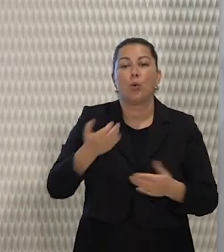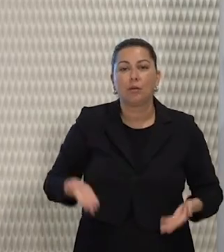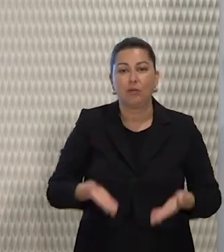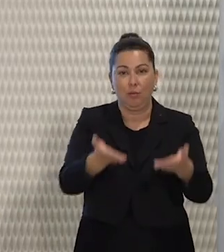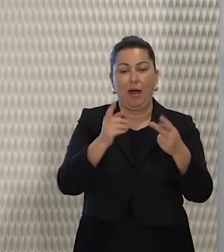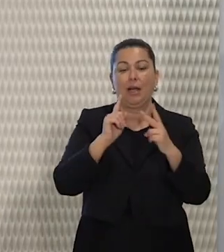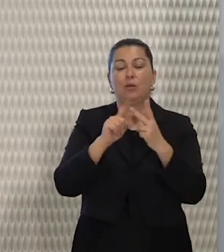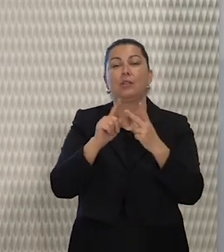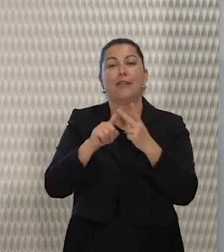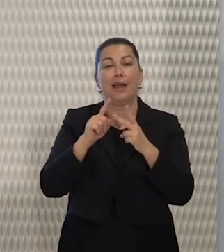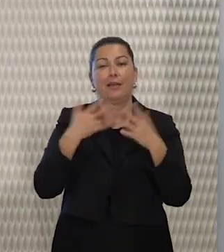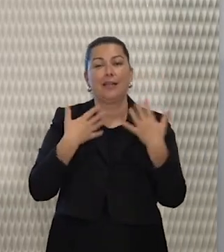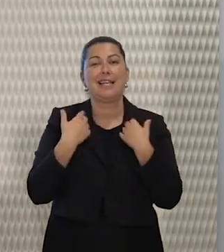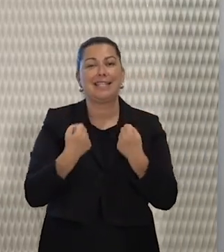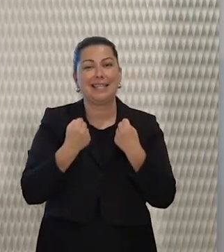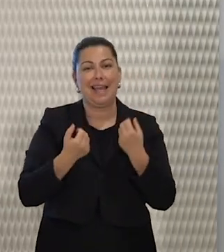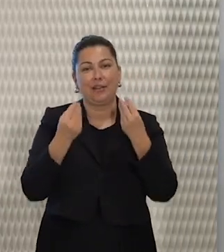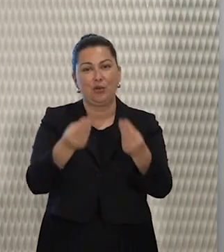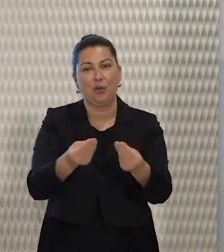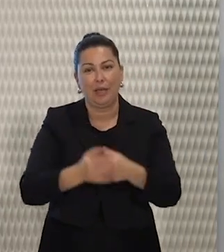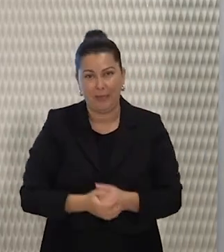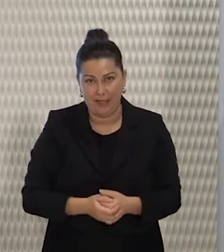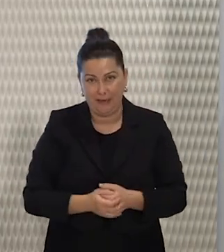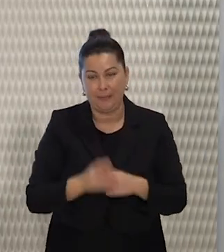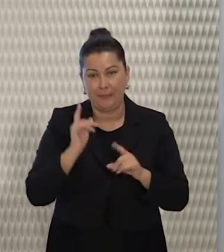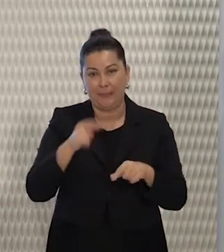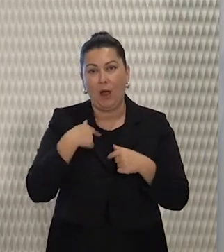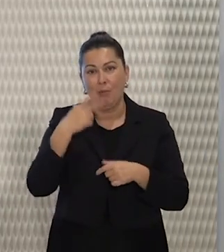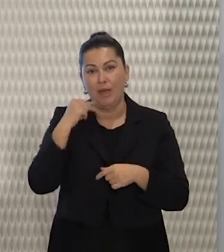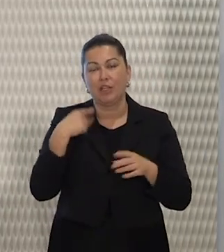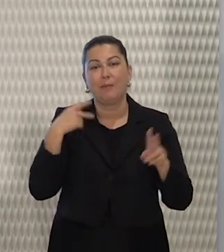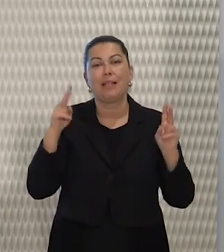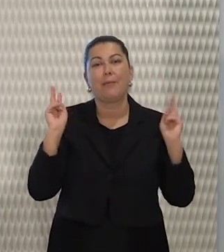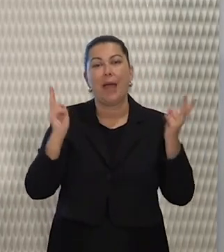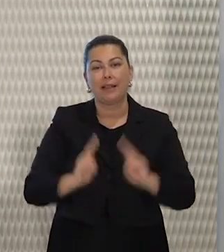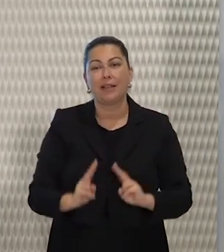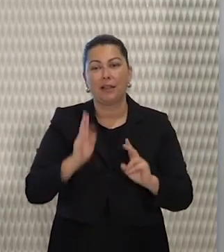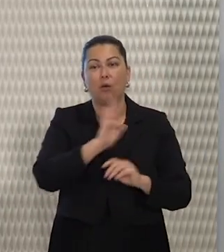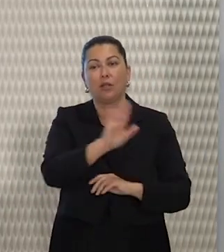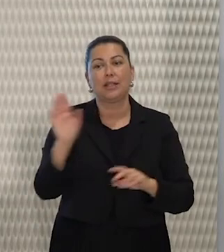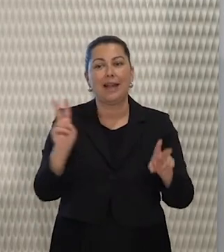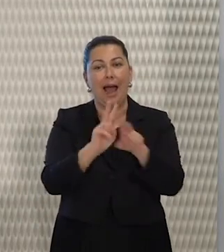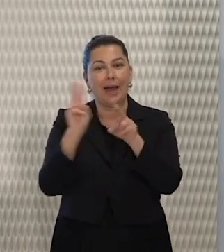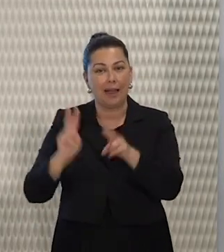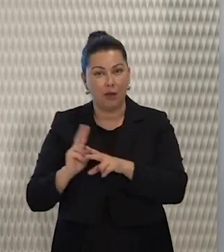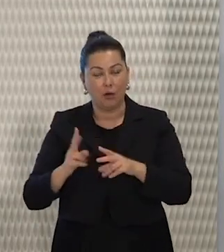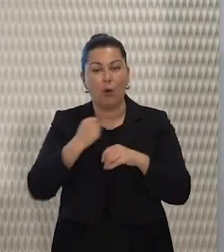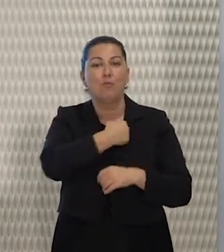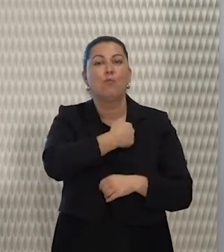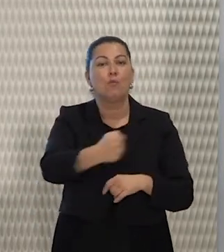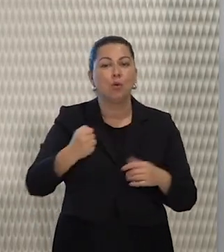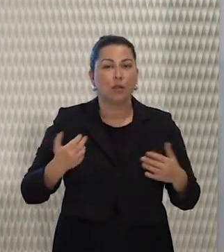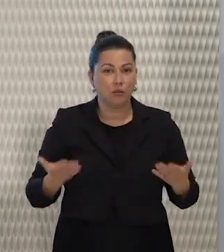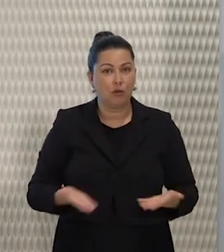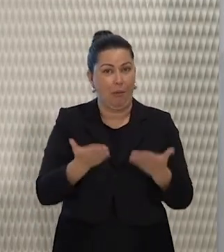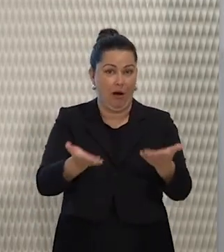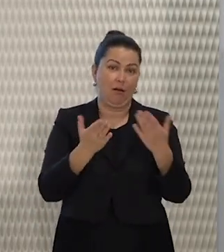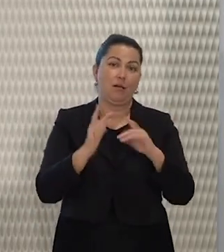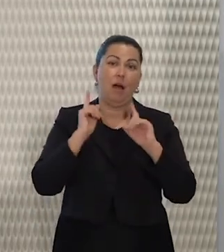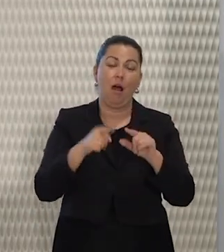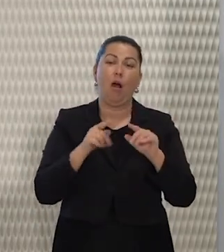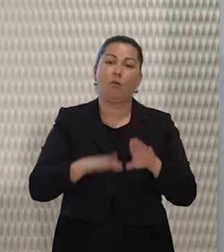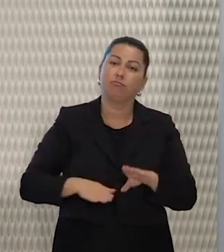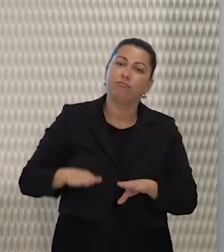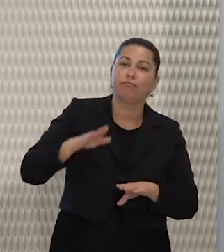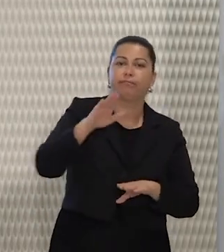und zweitens Sicherheit zu geben. Das betrifft Menschen mit Beeinträchtigungen und ihre Angehörigen. Mut zu machen, sich einen